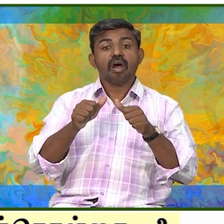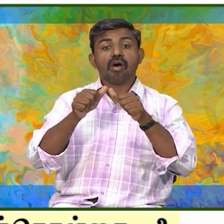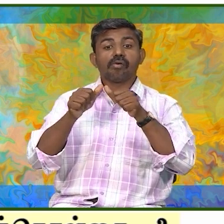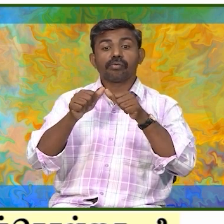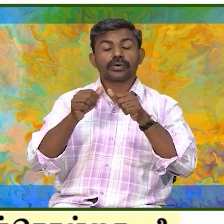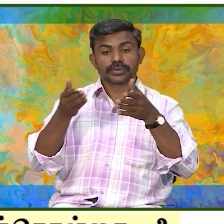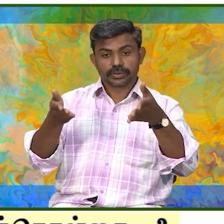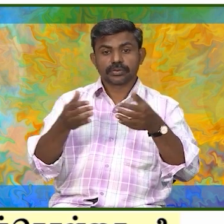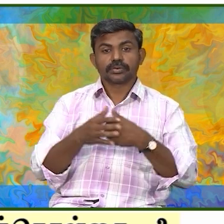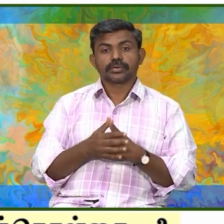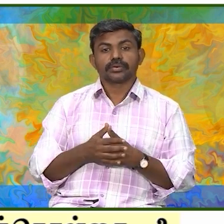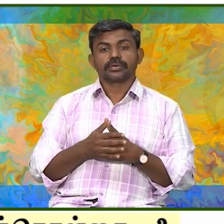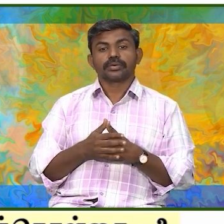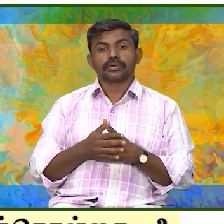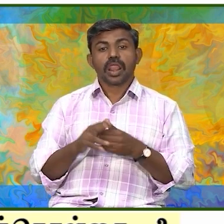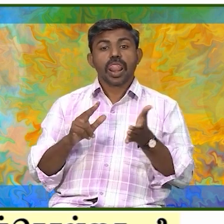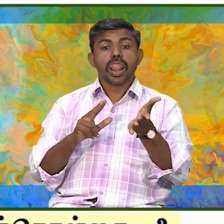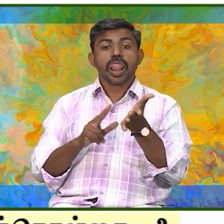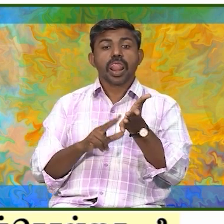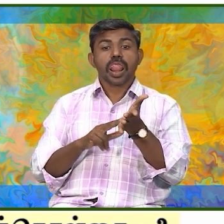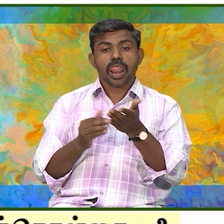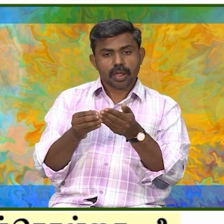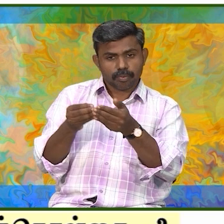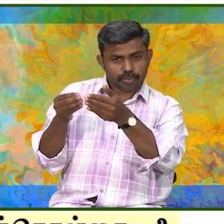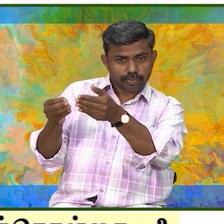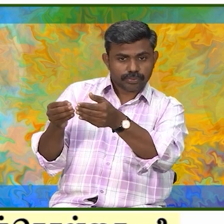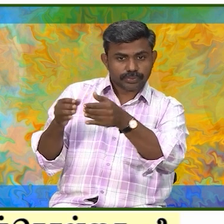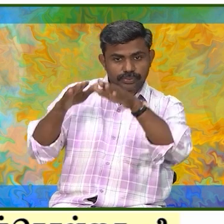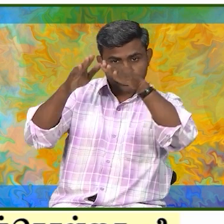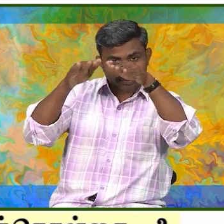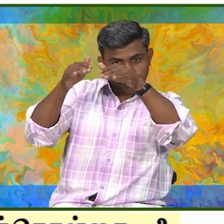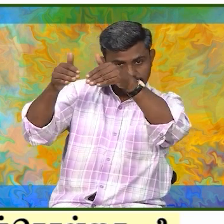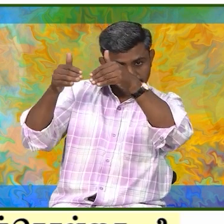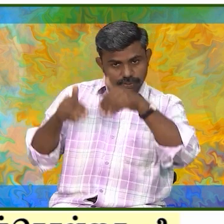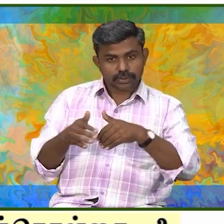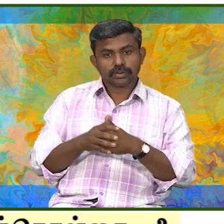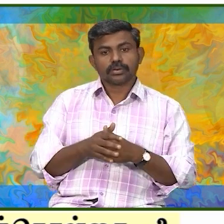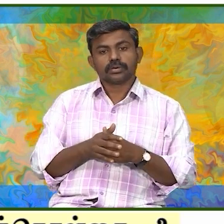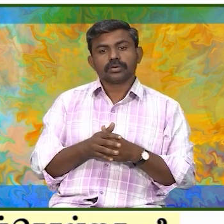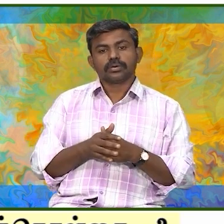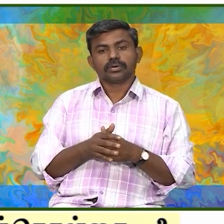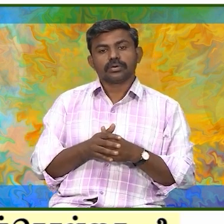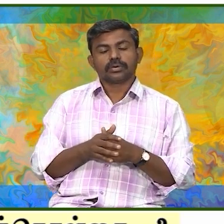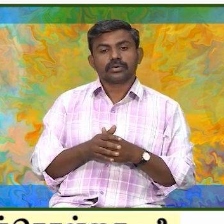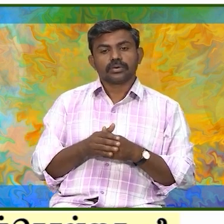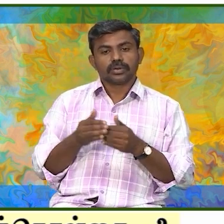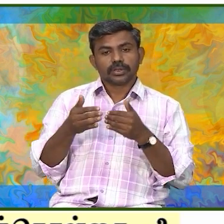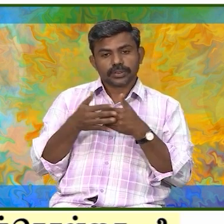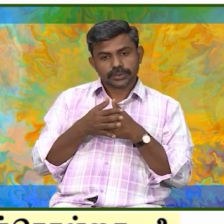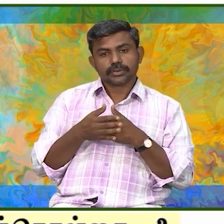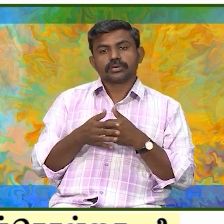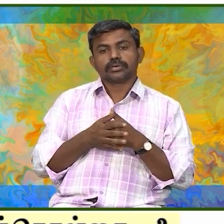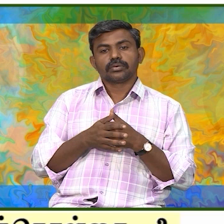ஆப்கானிஸ்தான் நம்ம பக்கத்தில் தான் இருக்குது. நேபாளம் நம்ம இந்தியாவில் பார்த்திங்கன்னா இமயமலைக்கு கீழே இருக்குது, அது நம்ம இந்தியா கூடயே சேர்ந்த மாதிரியே